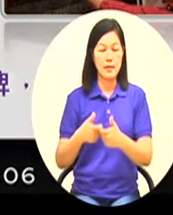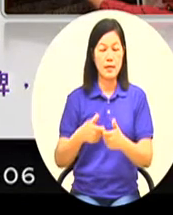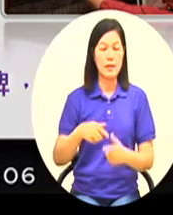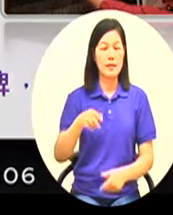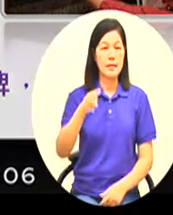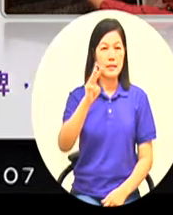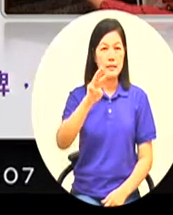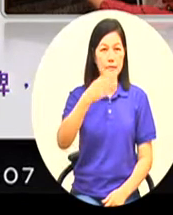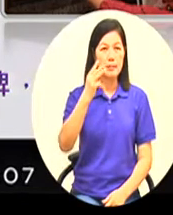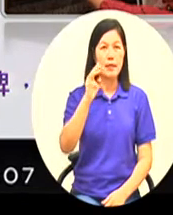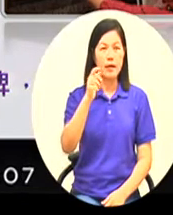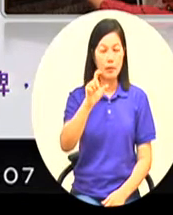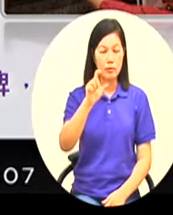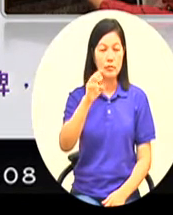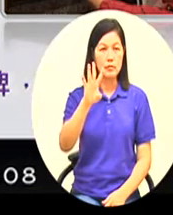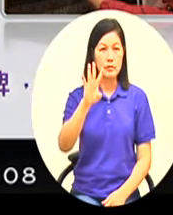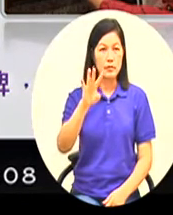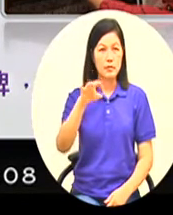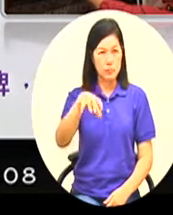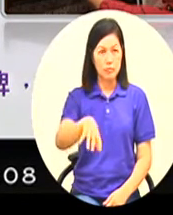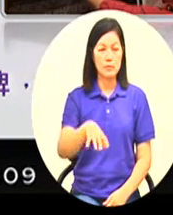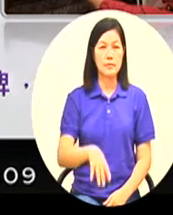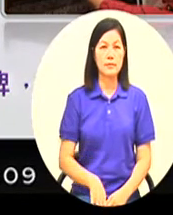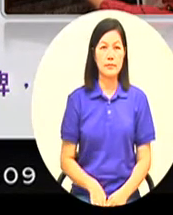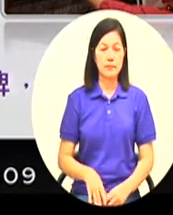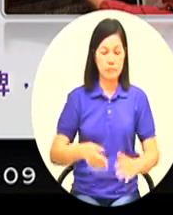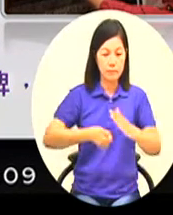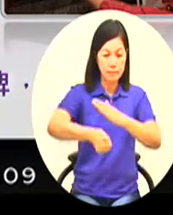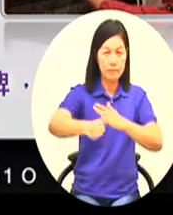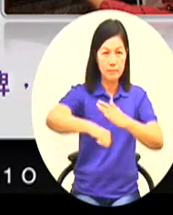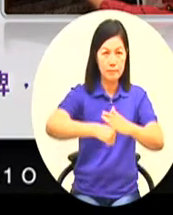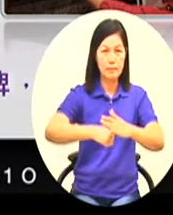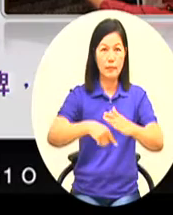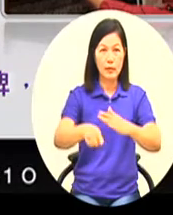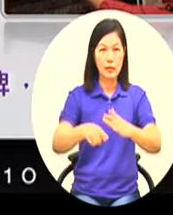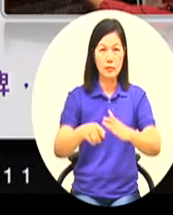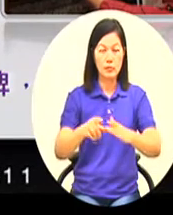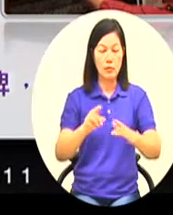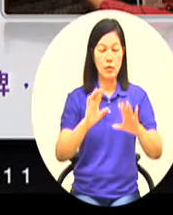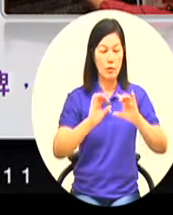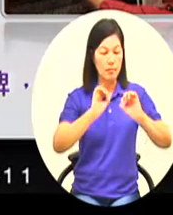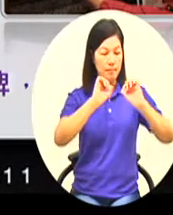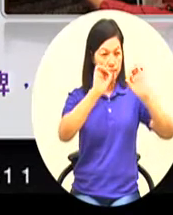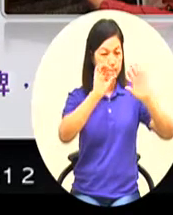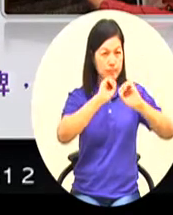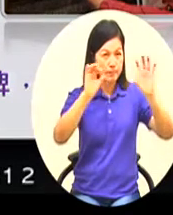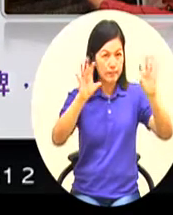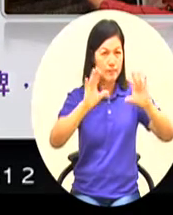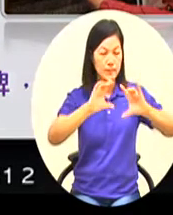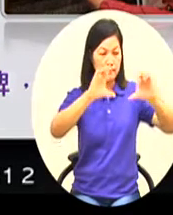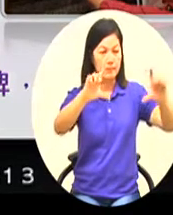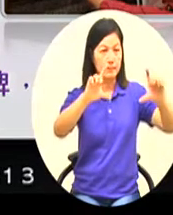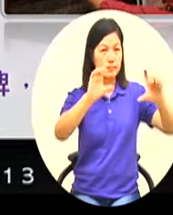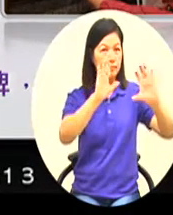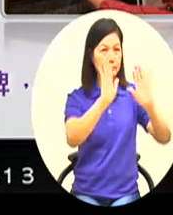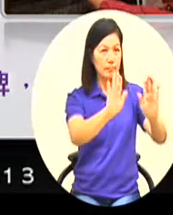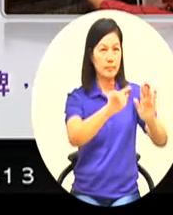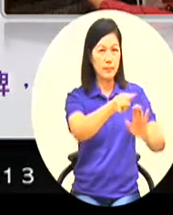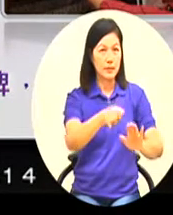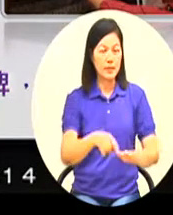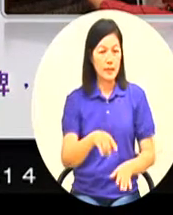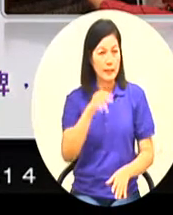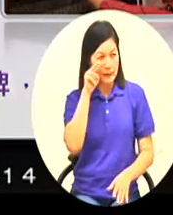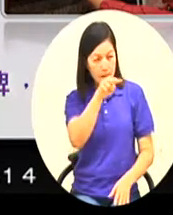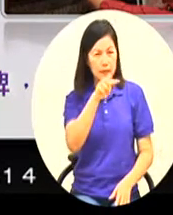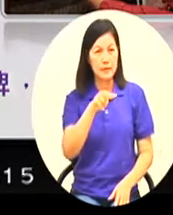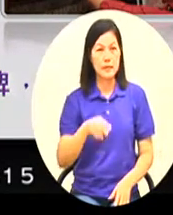364家，要求场所主要出入口设置标示牌，提醒消费者知悉该场所